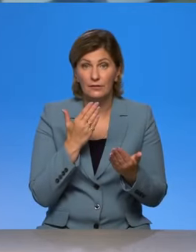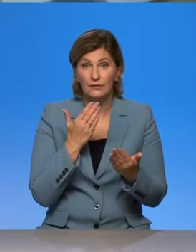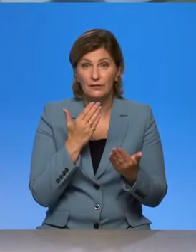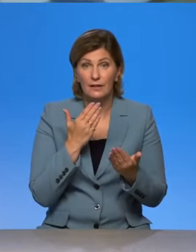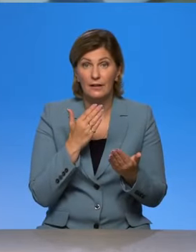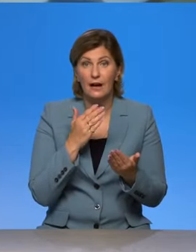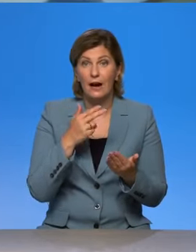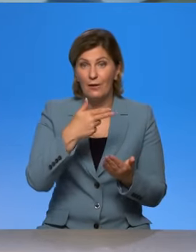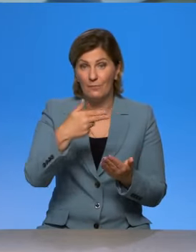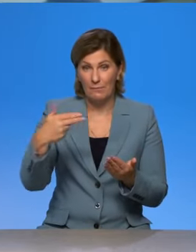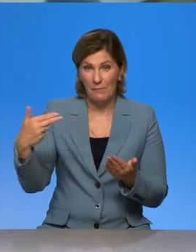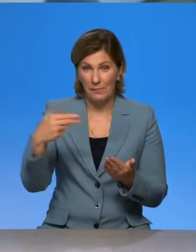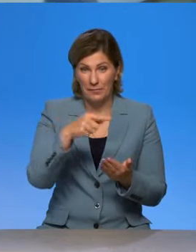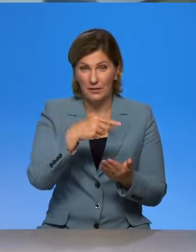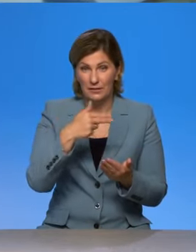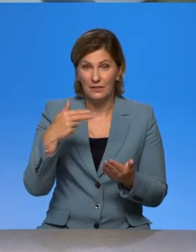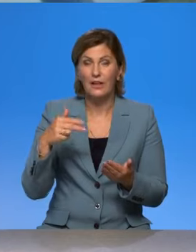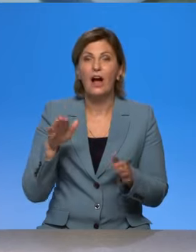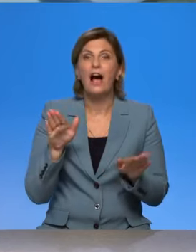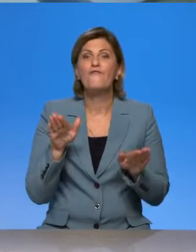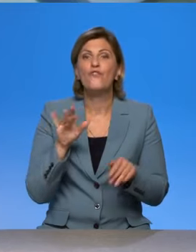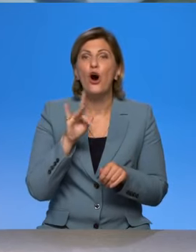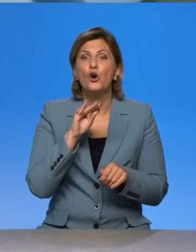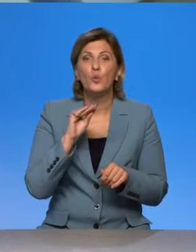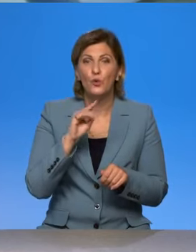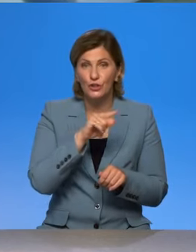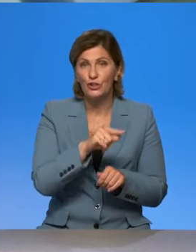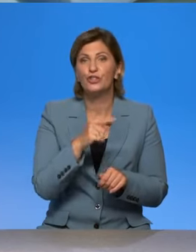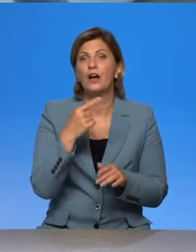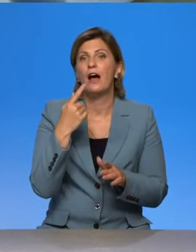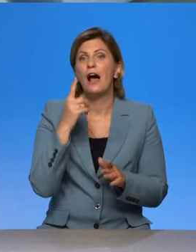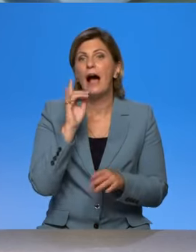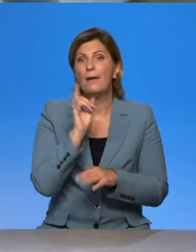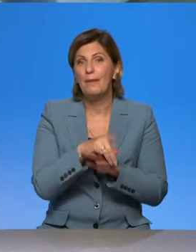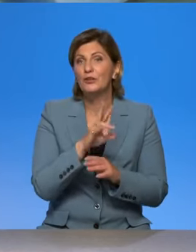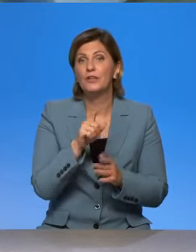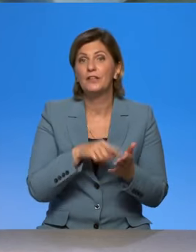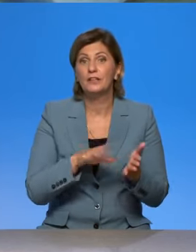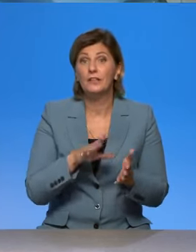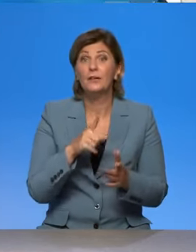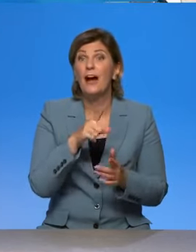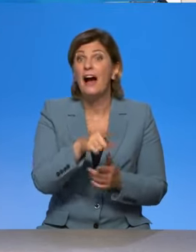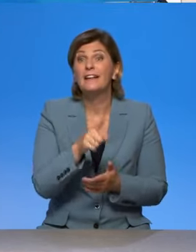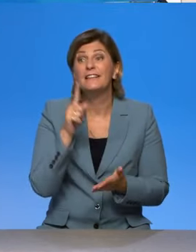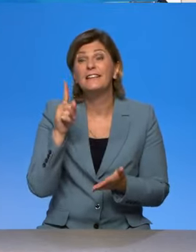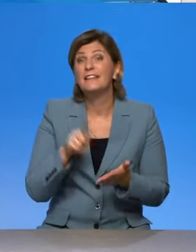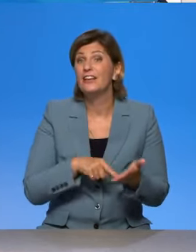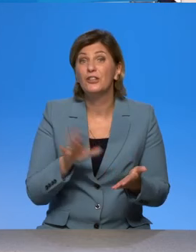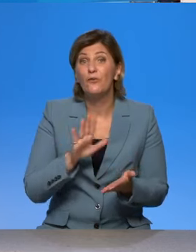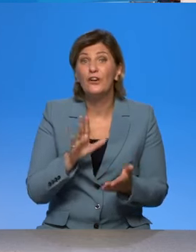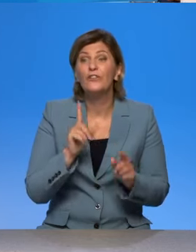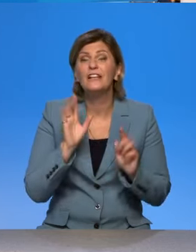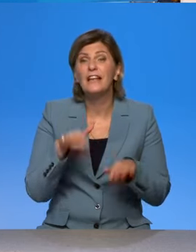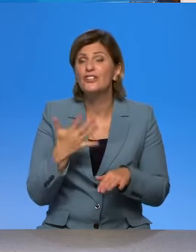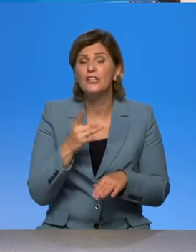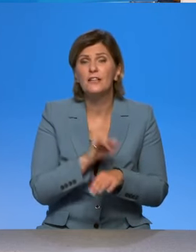строке «Воронеж», что один раз обманули, уже недоверие. Они, в общем-то, недоверчивы, даже если их не обманут.